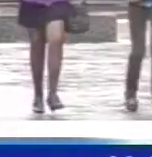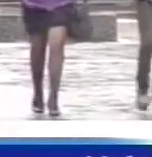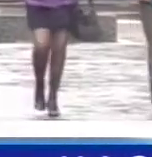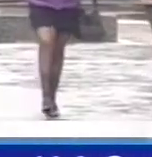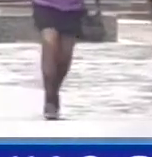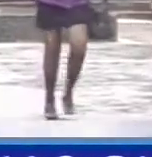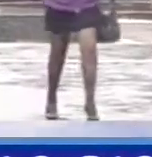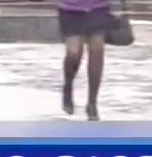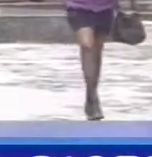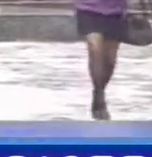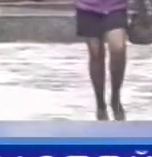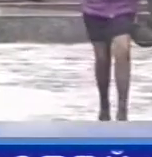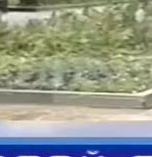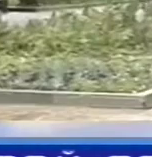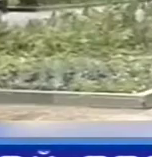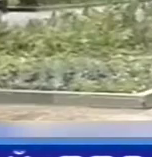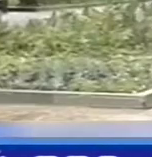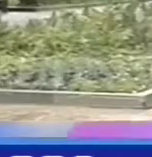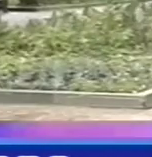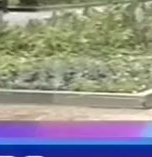МУЗЫКАЛЬНАЯ ЗАСТАВКА